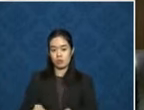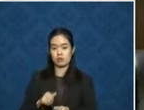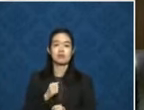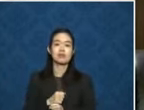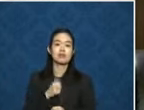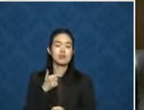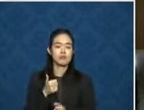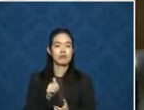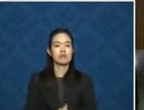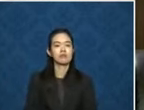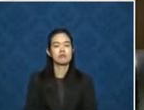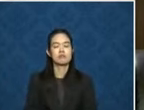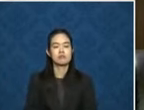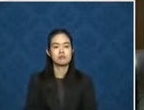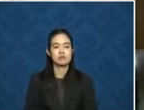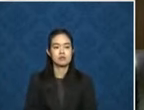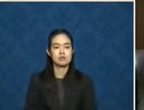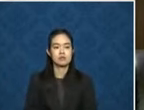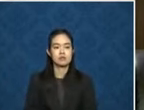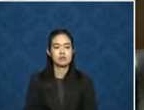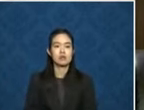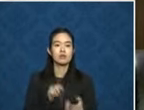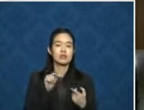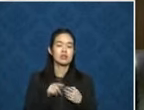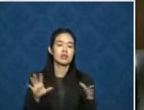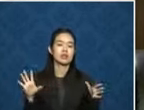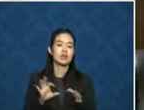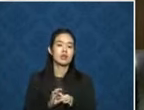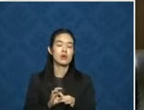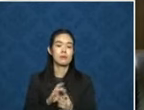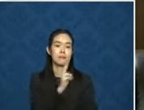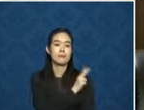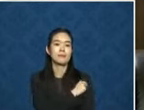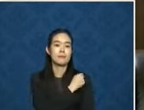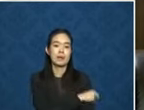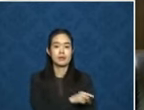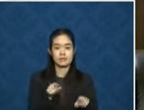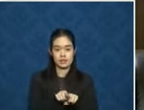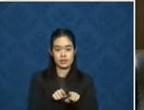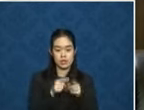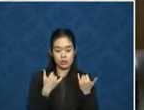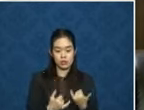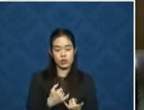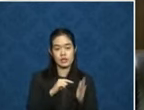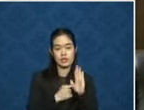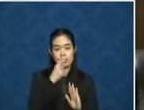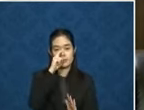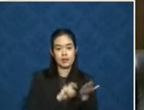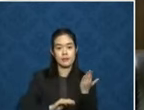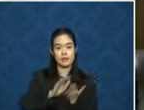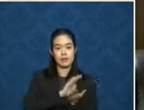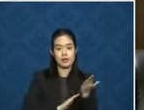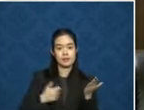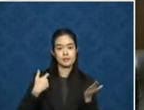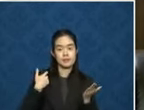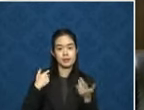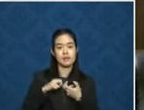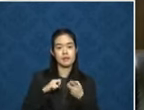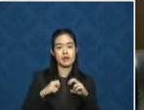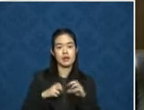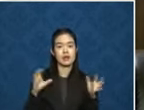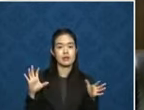เท่า10เท่าแม้แต่ในวงการแพทย์ก็เช่นเดียวกันครับประเทศไทยของเราก็เป็นประเทศหนึ่งนะครับที่มีปัญหา